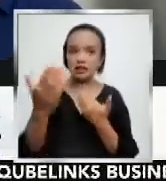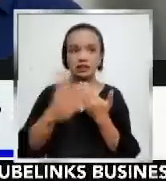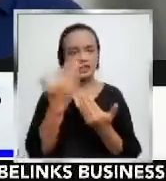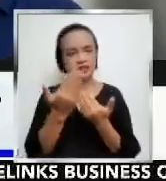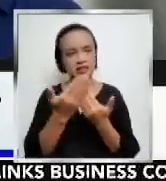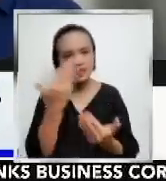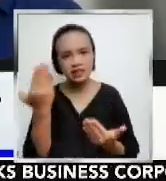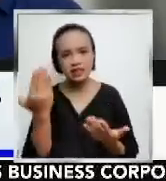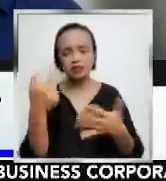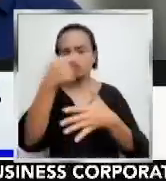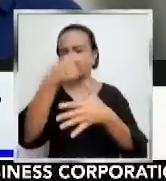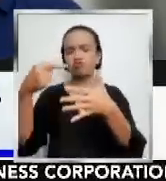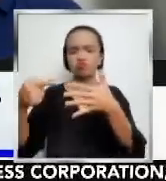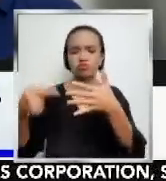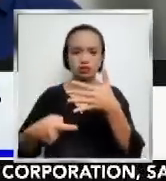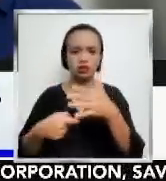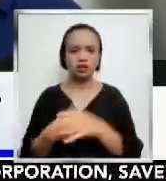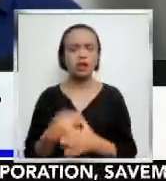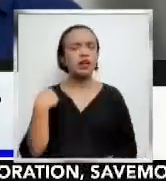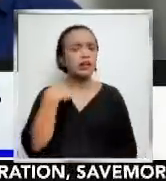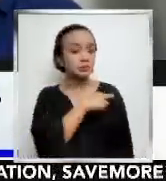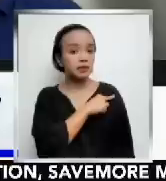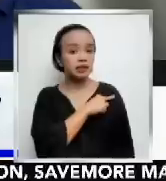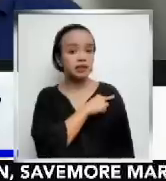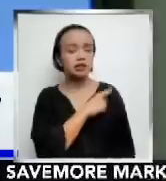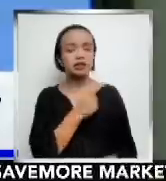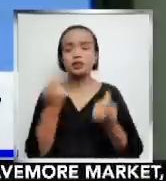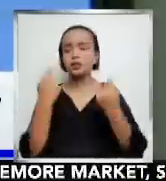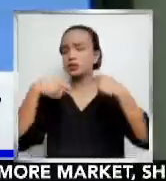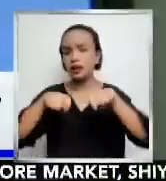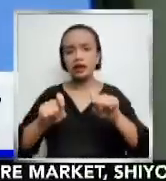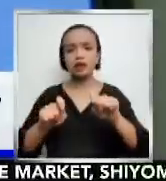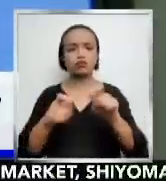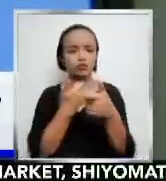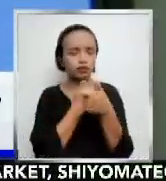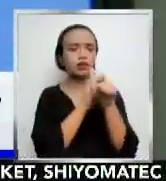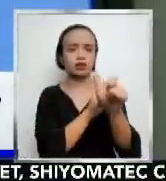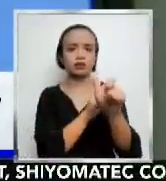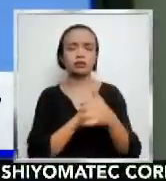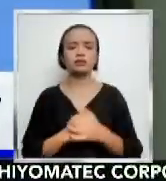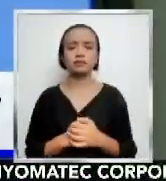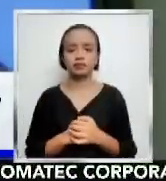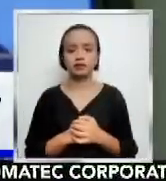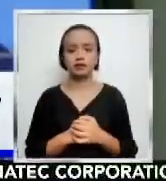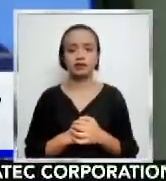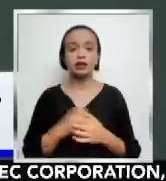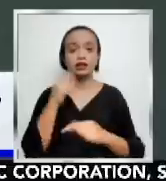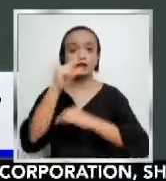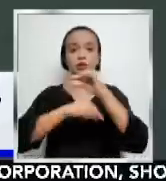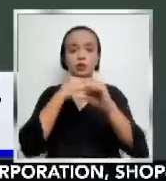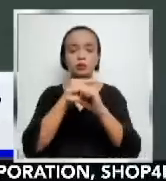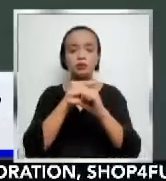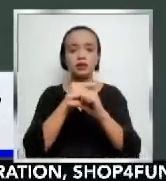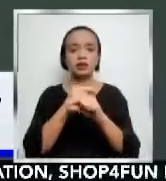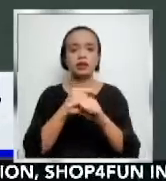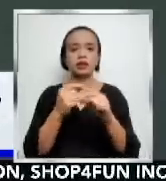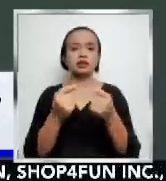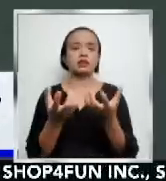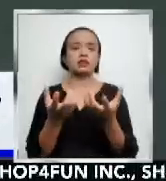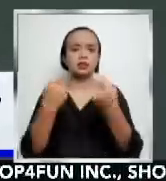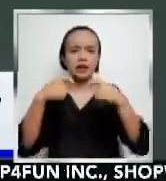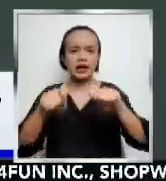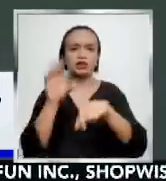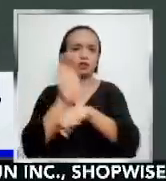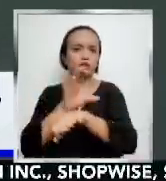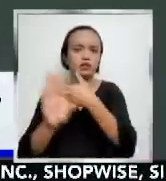all of that. So we're trying to live up to that standard. Pipilitin daw ng Globe na maibalik ngayong araw ang kanilang microsite para